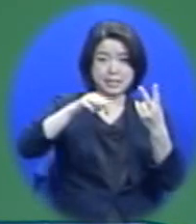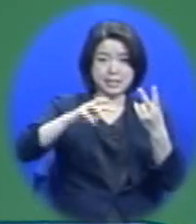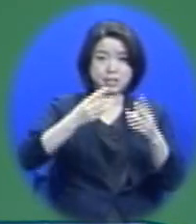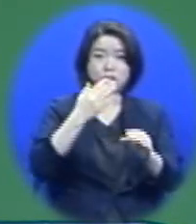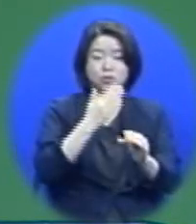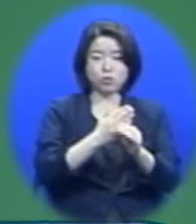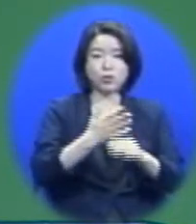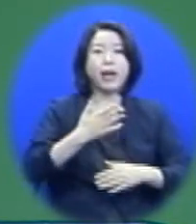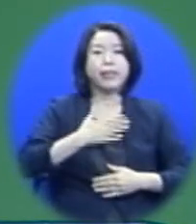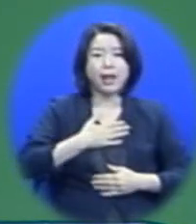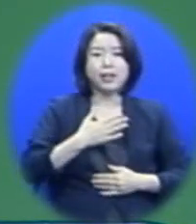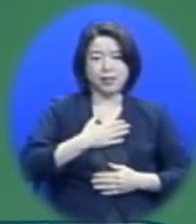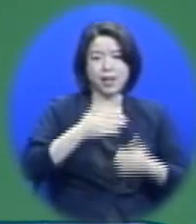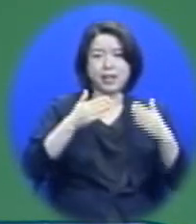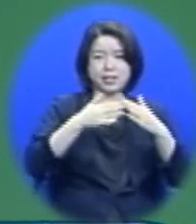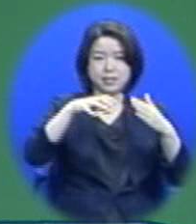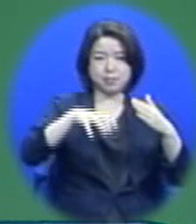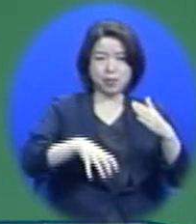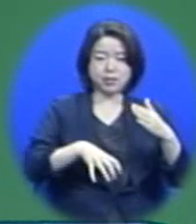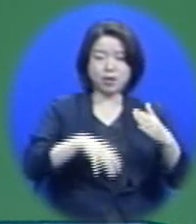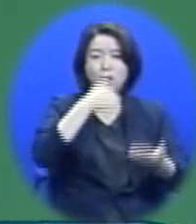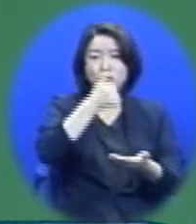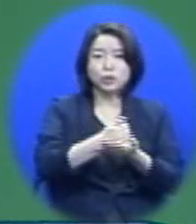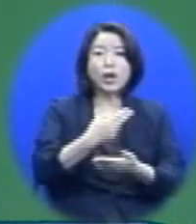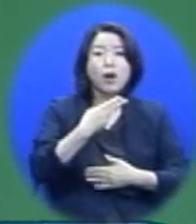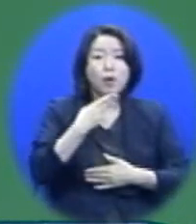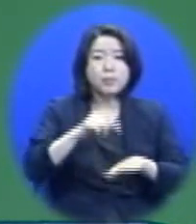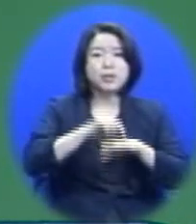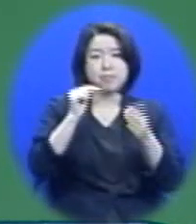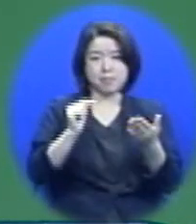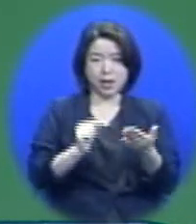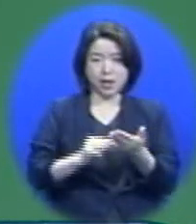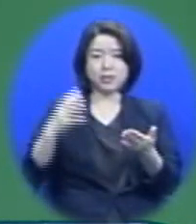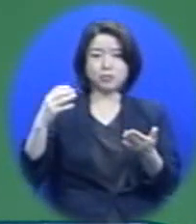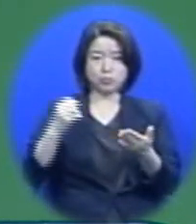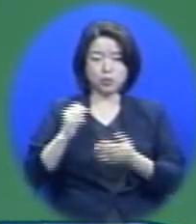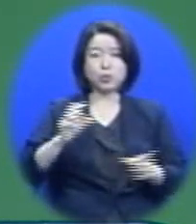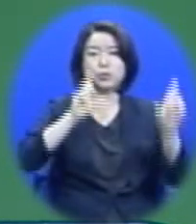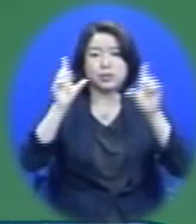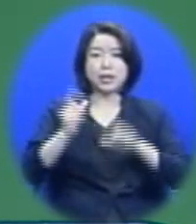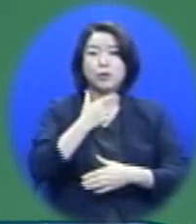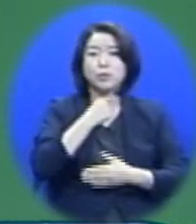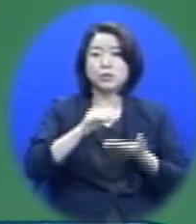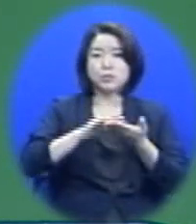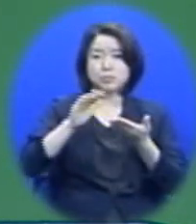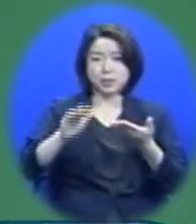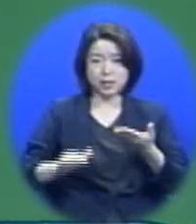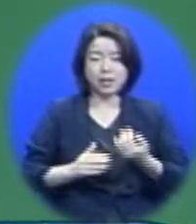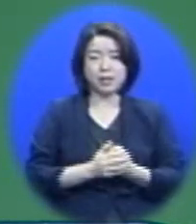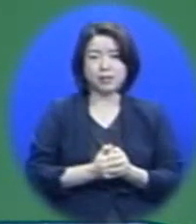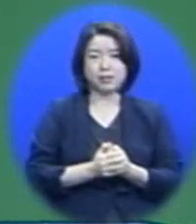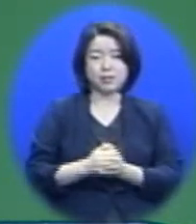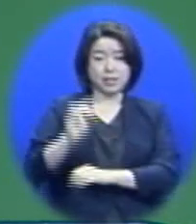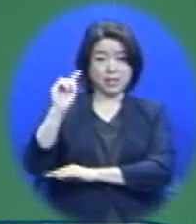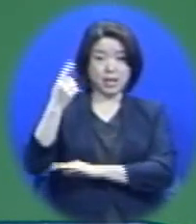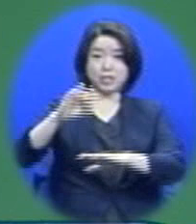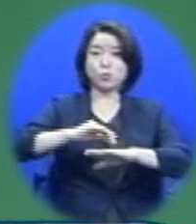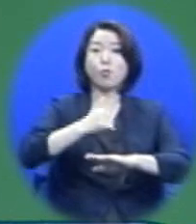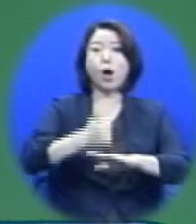내 집에서 흠이 없는 마음으로 살렵니다 하는 말씀입니다. 다윗은